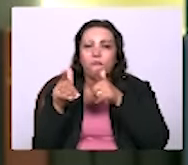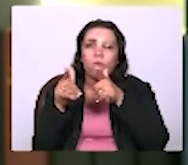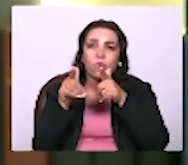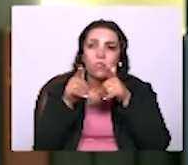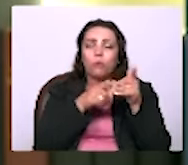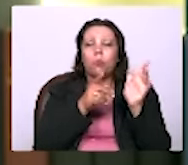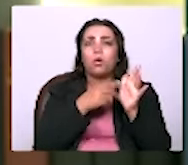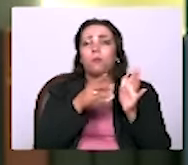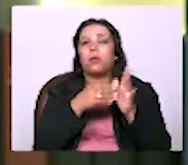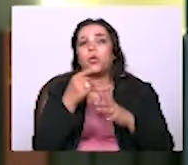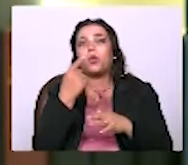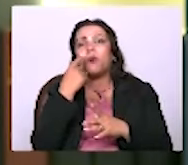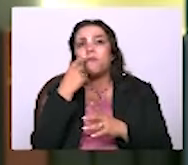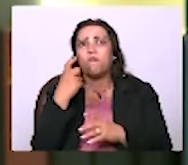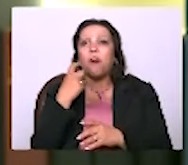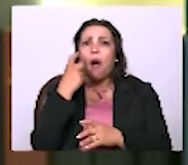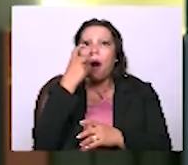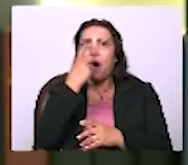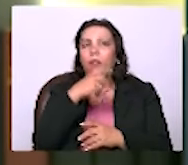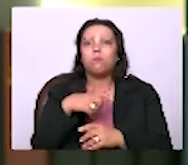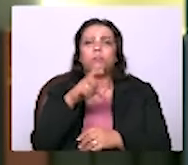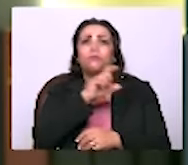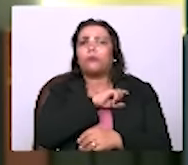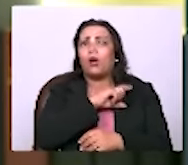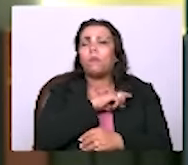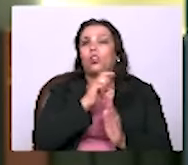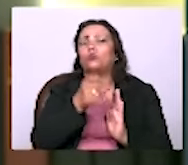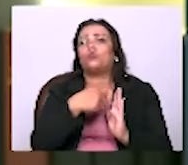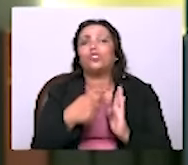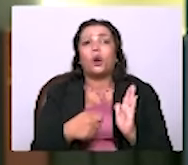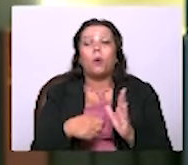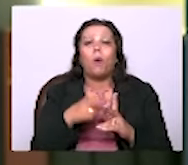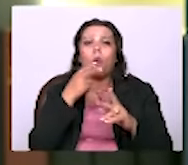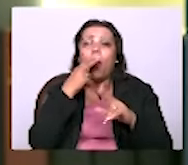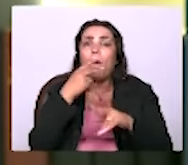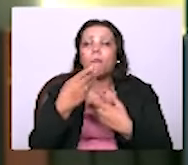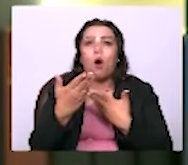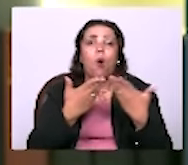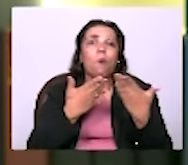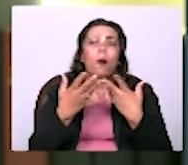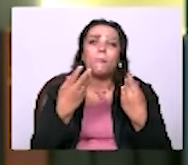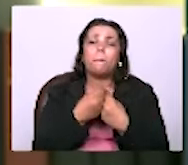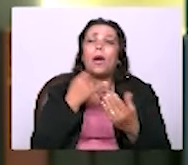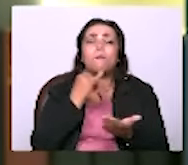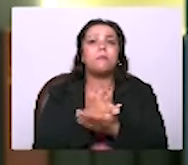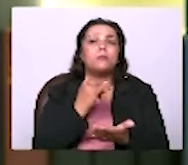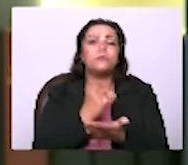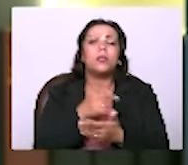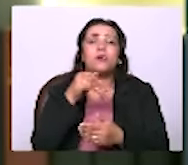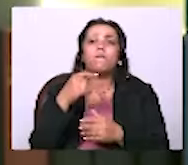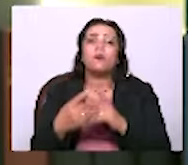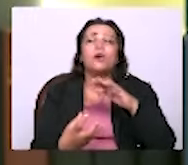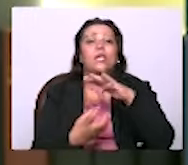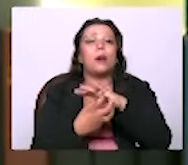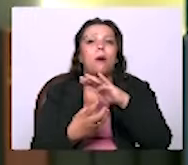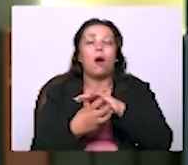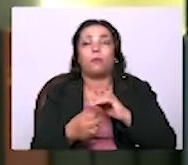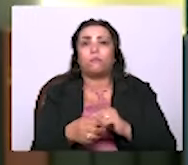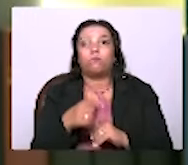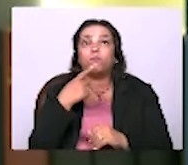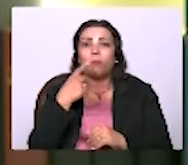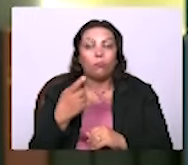السوشيال ميديا بتتكلم عن غضب الطلاب وشكواهم وكلامهم وحوارهم مع المسؤولين بالجامعه وهو